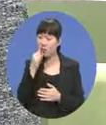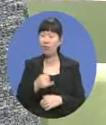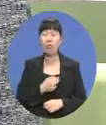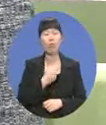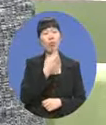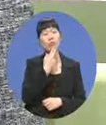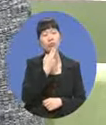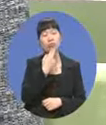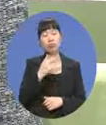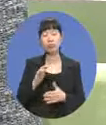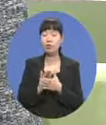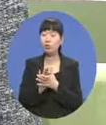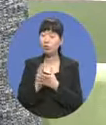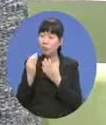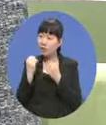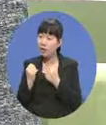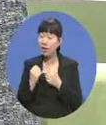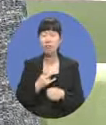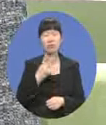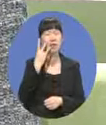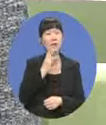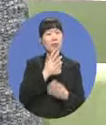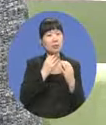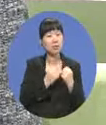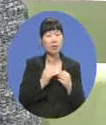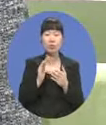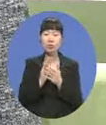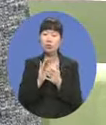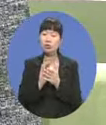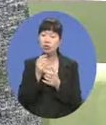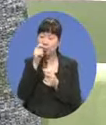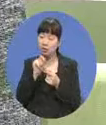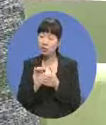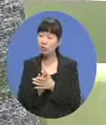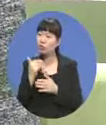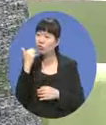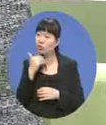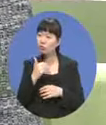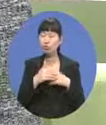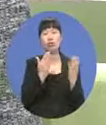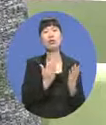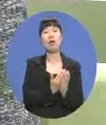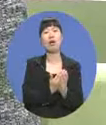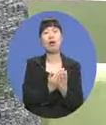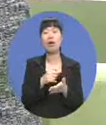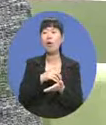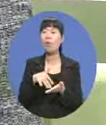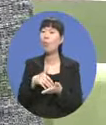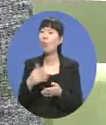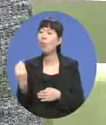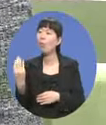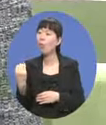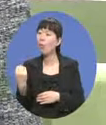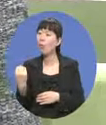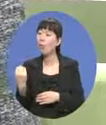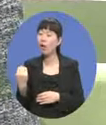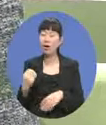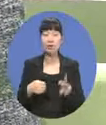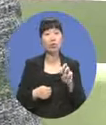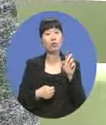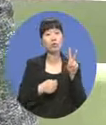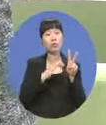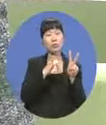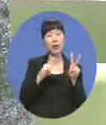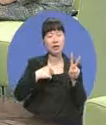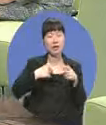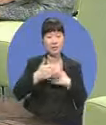없어요. 뭐 친구는 많니? 네, 많아요. 그럼 친한 친구 몇 명이야? 다요. 특히 몇 명인데?